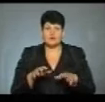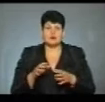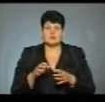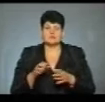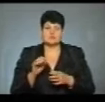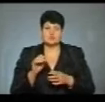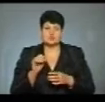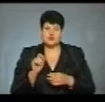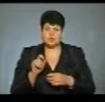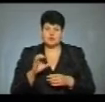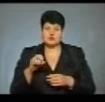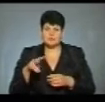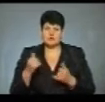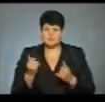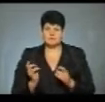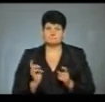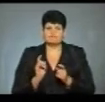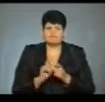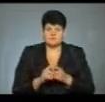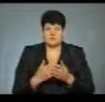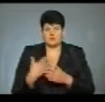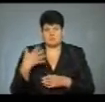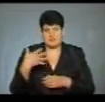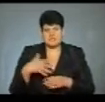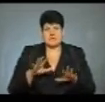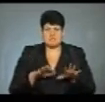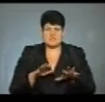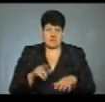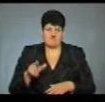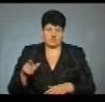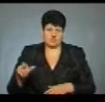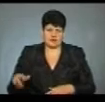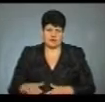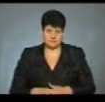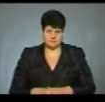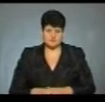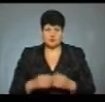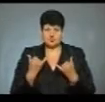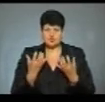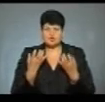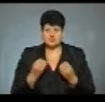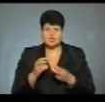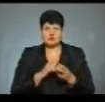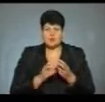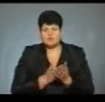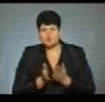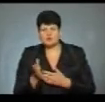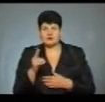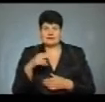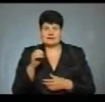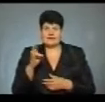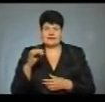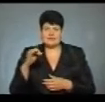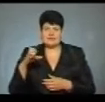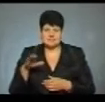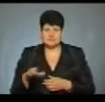Мидла, сьогодні до пошуків хлопця долучилися близько 50 місцевих жителів. Сьогодні ще шукають в сторону Денисова, Веснівки, на звідки